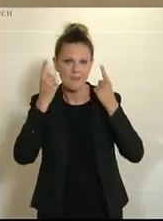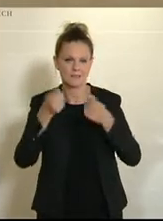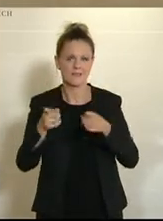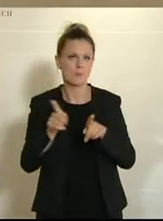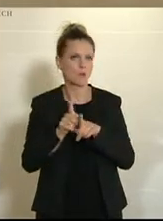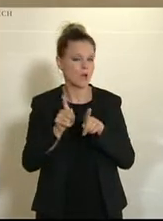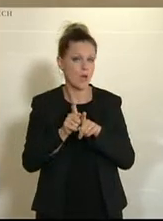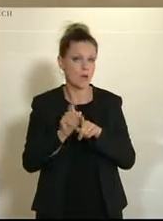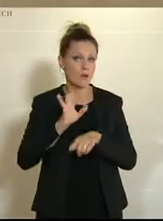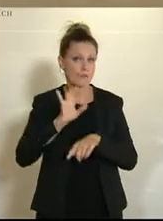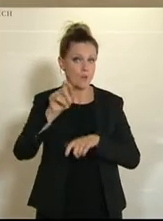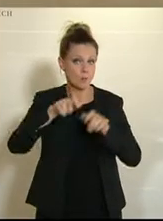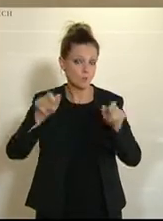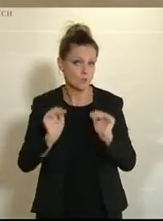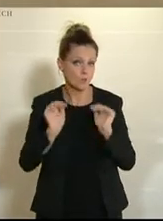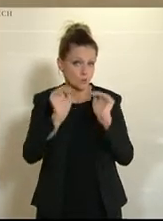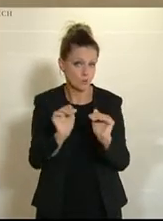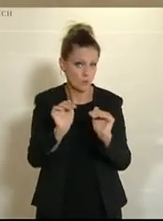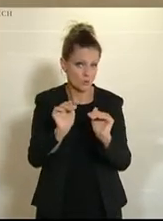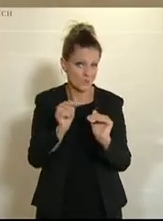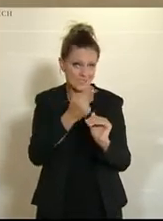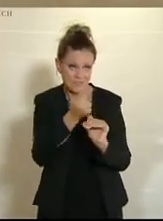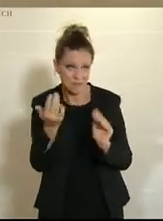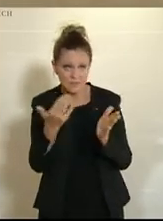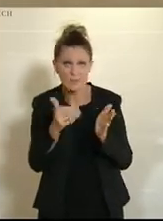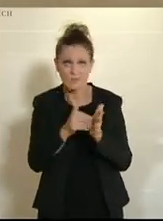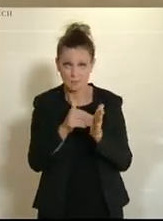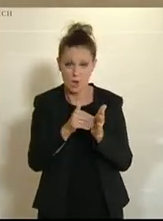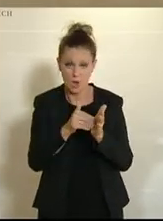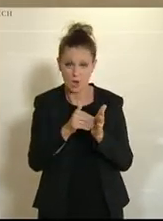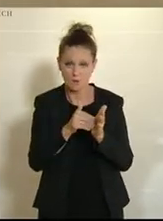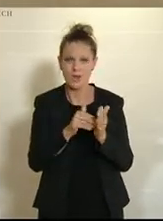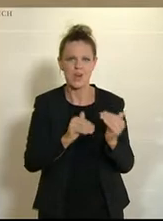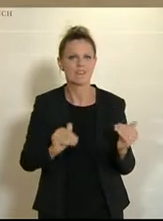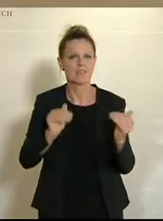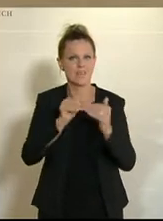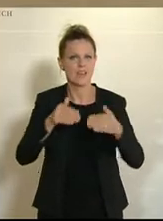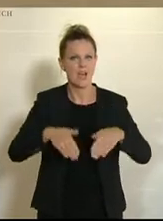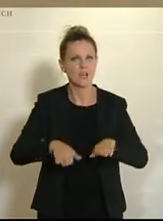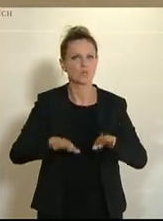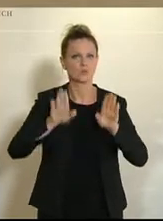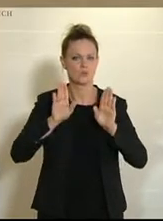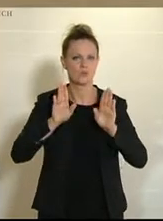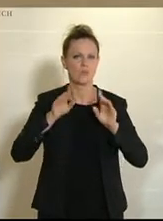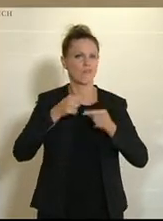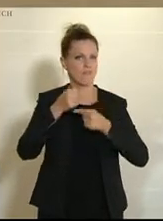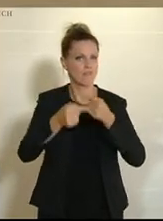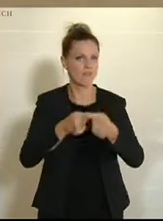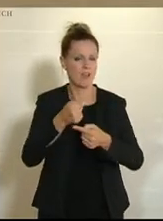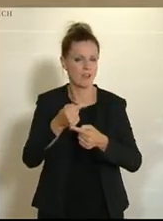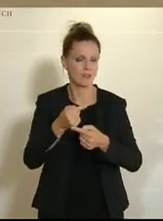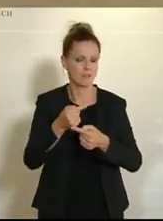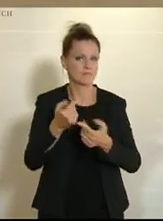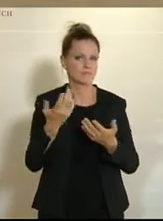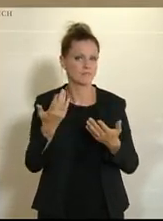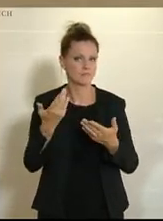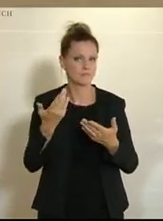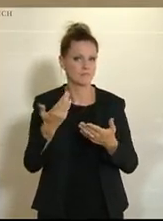müssen die Menschen so schützen, wie sie es brauchen und faire Asylverfahren sind, auch wenn man